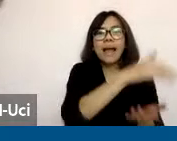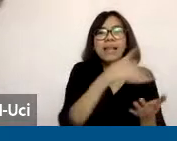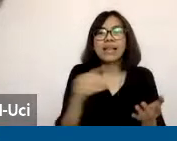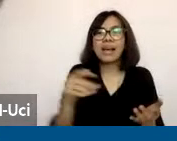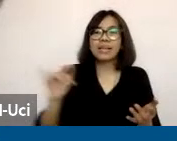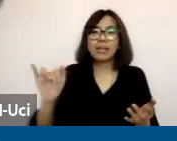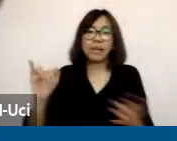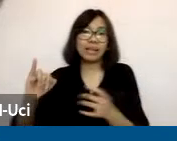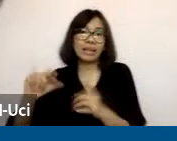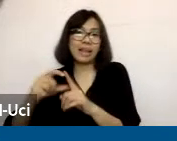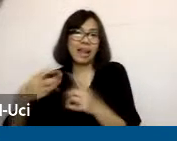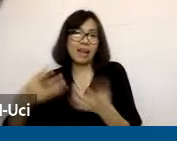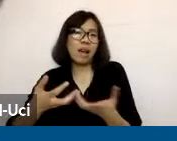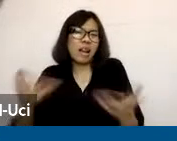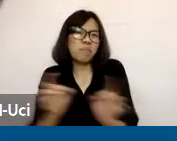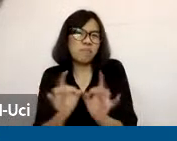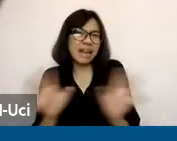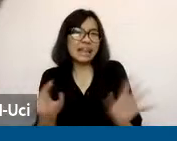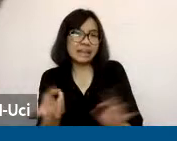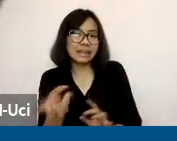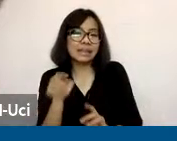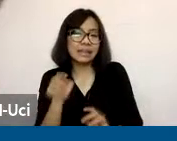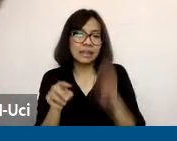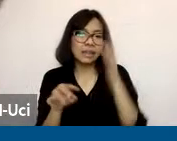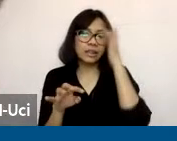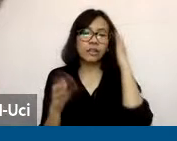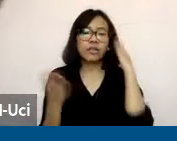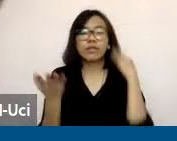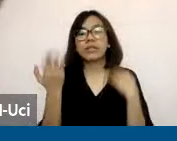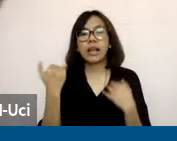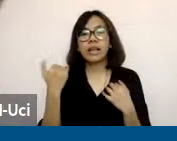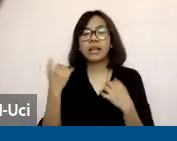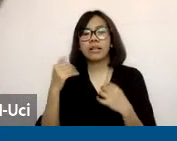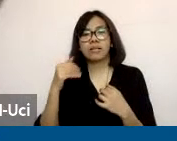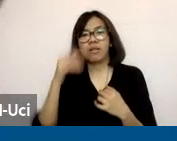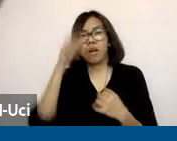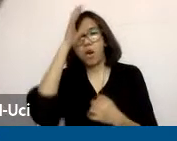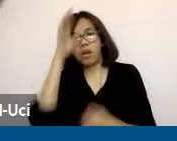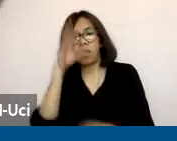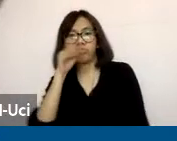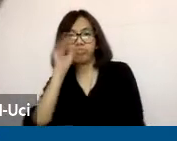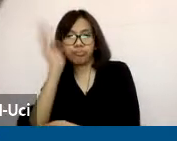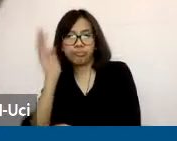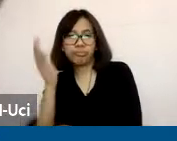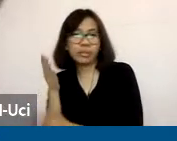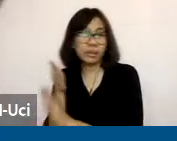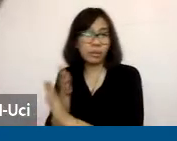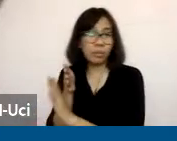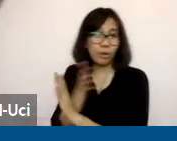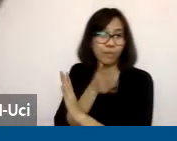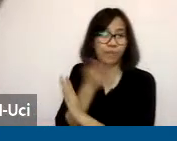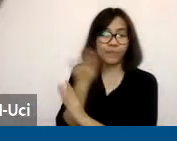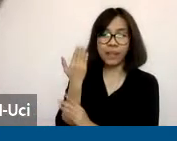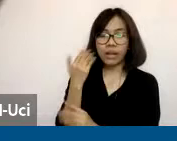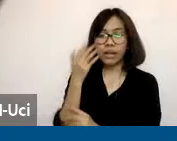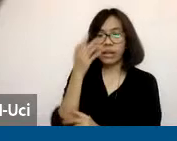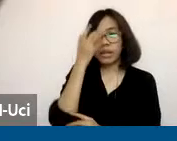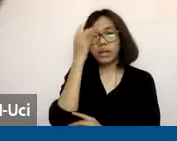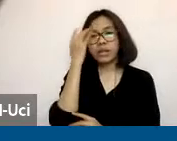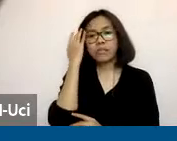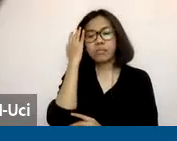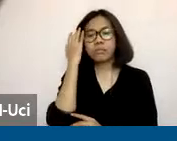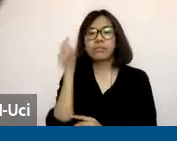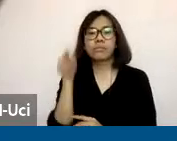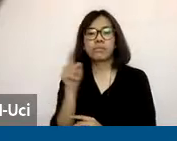Nah tadi juga sempat disampaikan oleh pembicara pembicara sebelumnya bahwa peningkatan transaksi ini